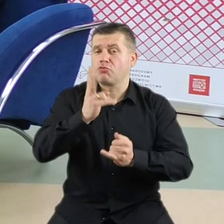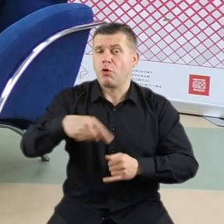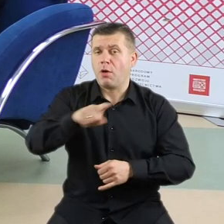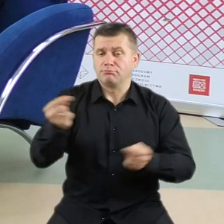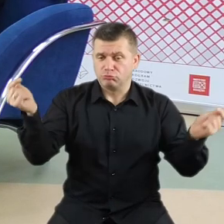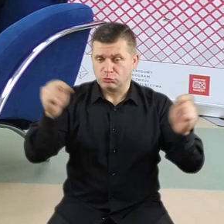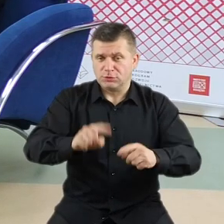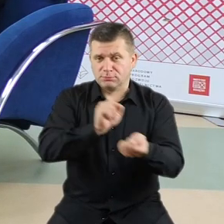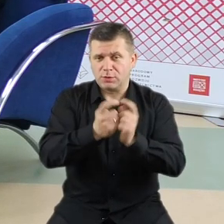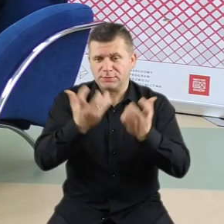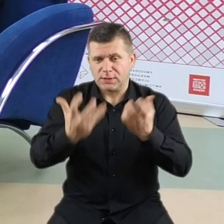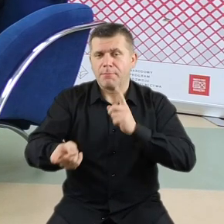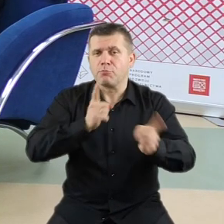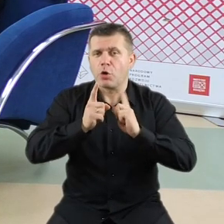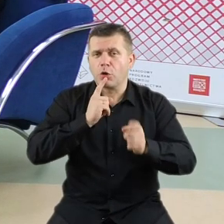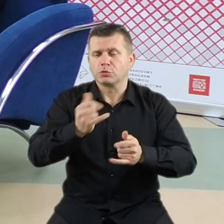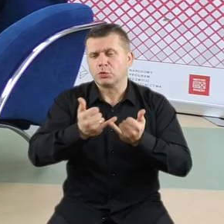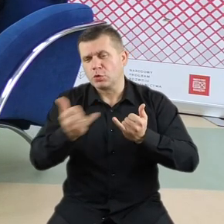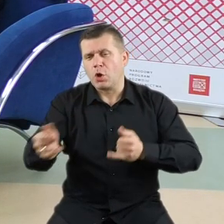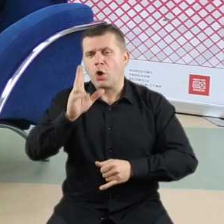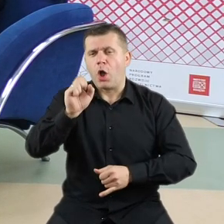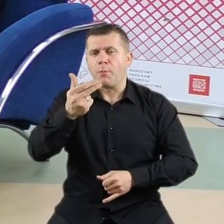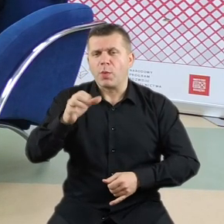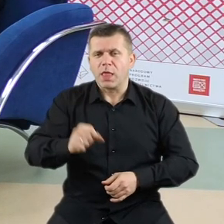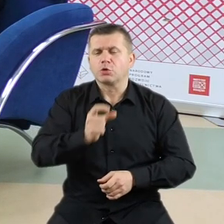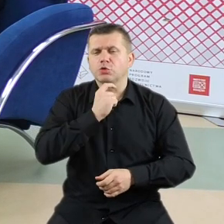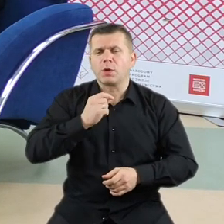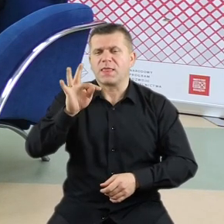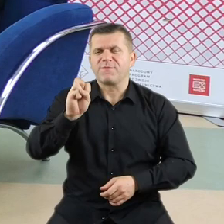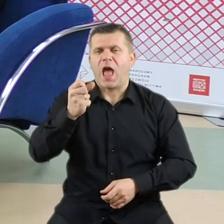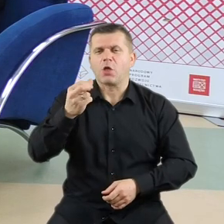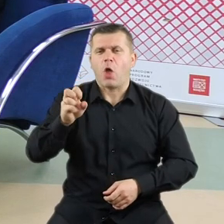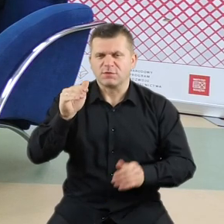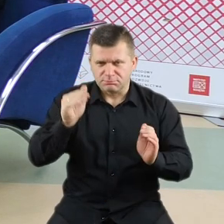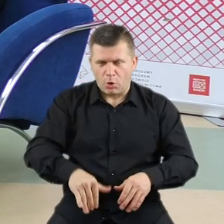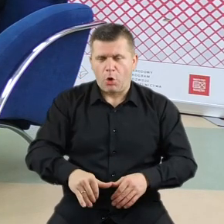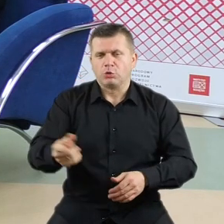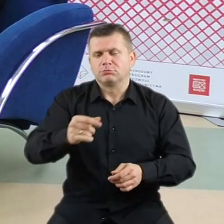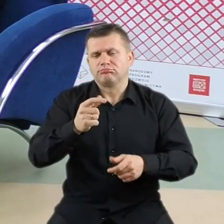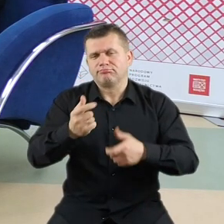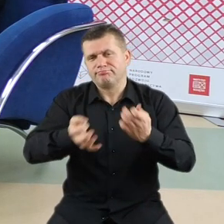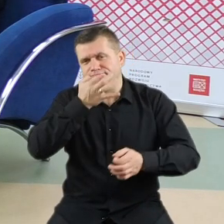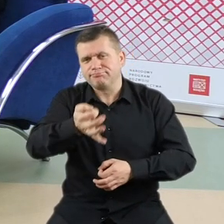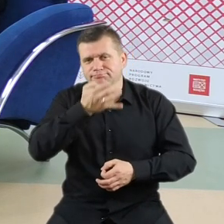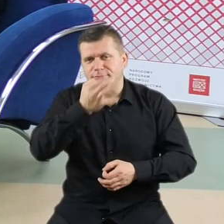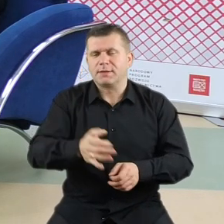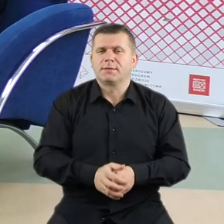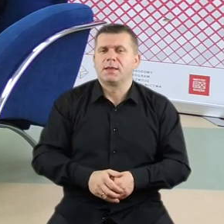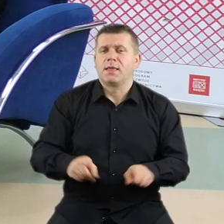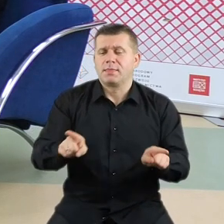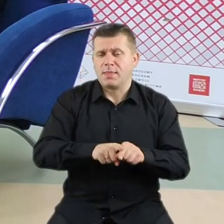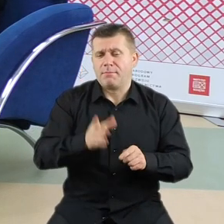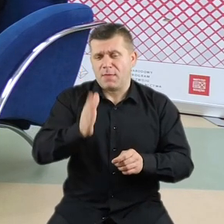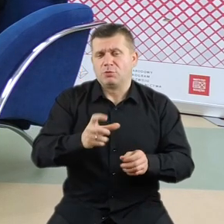z państwa przyszedł na spotkanie, żeby porozmawiać o Wyksińskich, o Komudzie, o księdzu Twardowskim, zapraszamy w każdej chwili do zadawania pytań, ale będzie